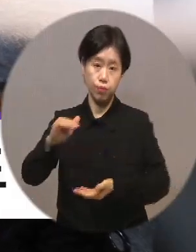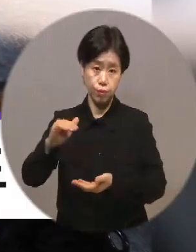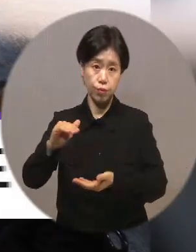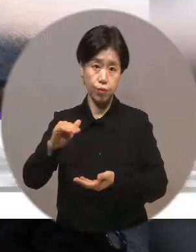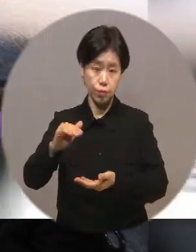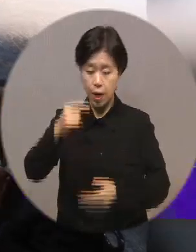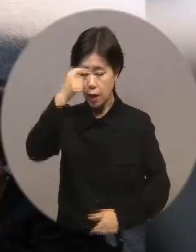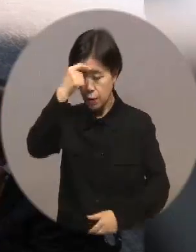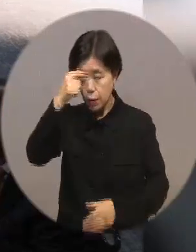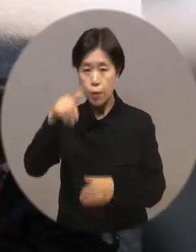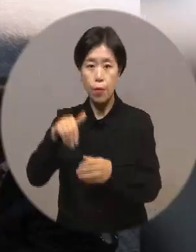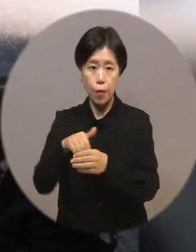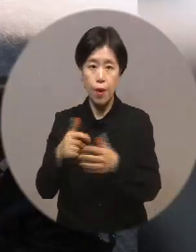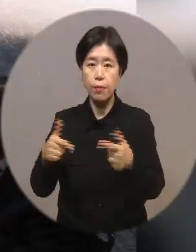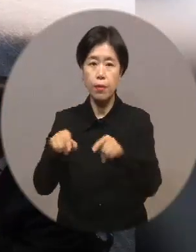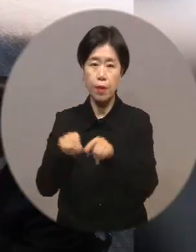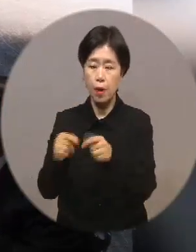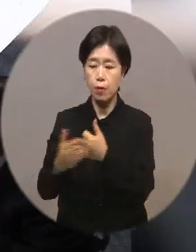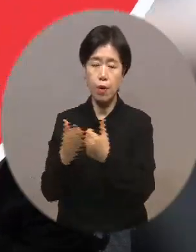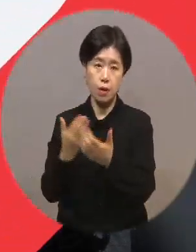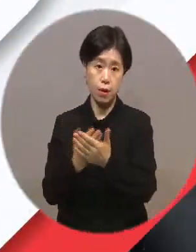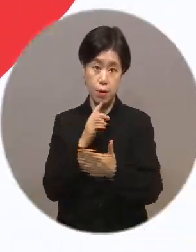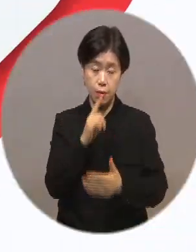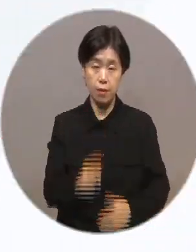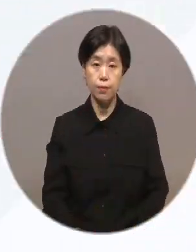것을 당부했습니다.